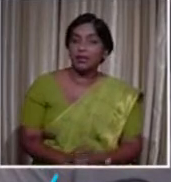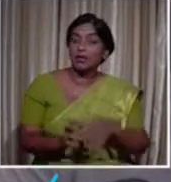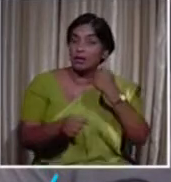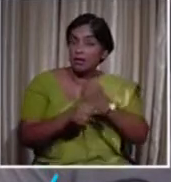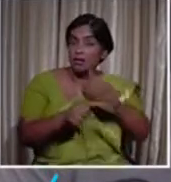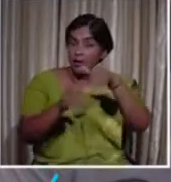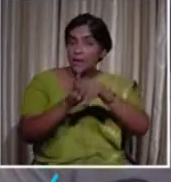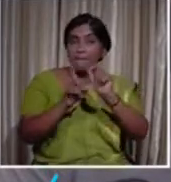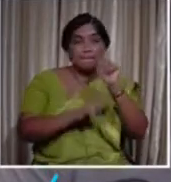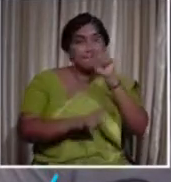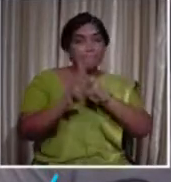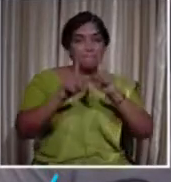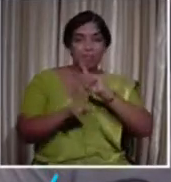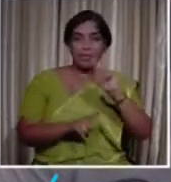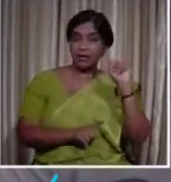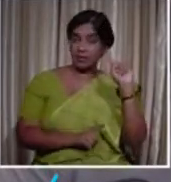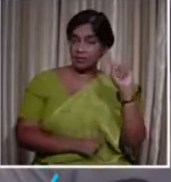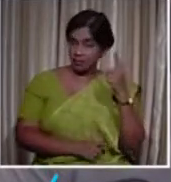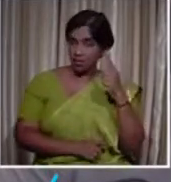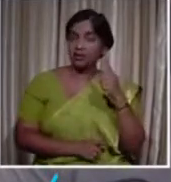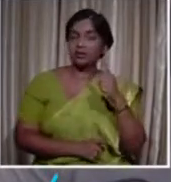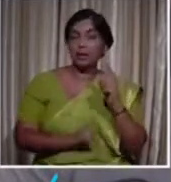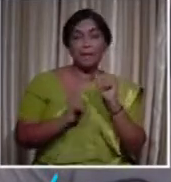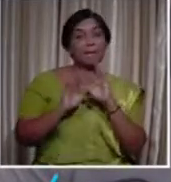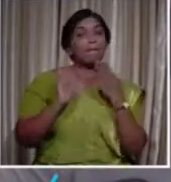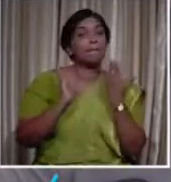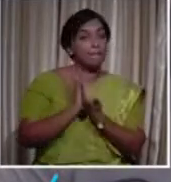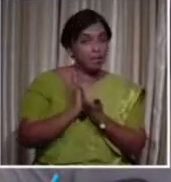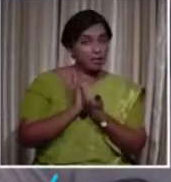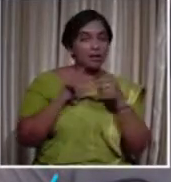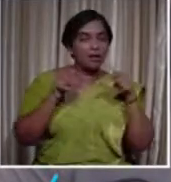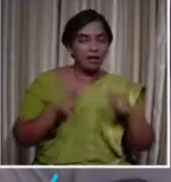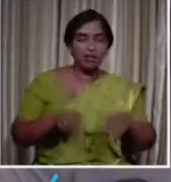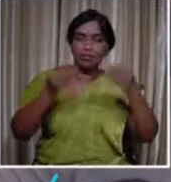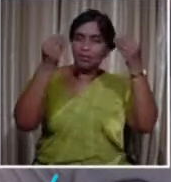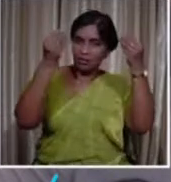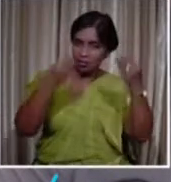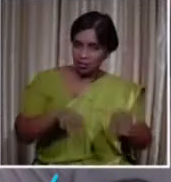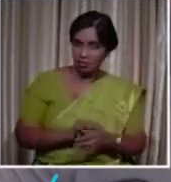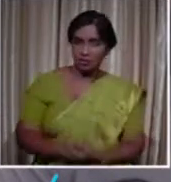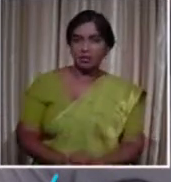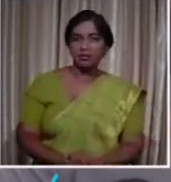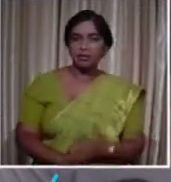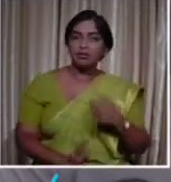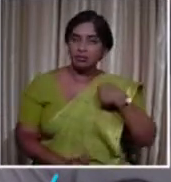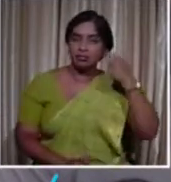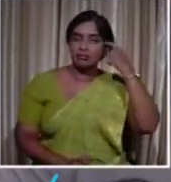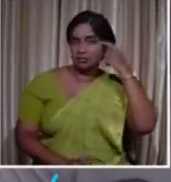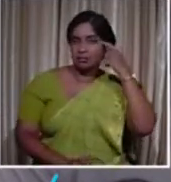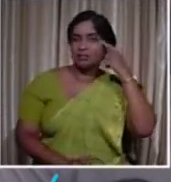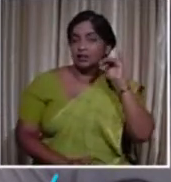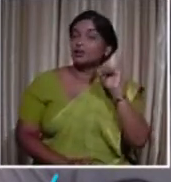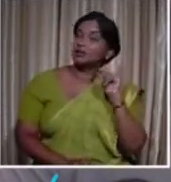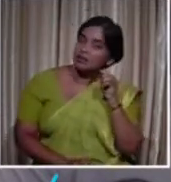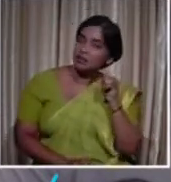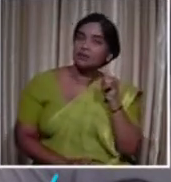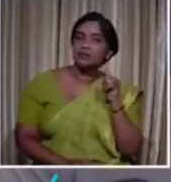අන්වේ පාර්ලිමේන්තුවේ ගත්ත පළවෙනි ප්‍රතිපත්තිය අද පරාජය වෙලා තියෙනවා. මං හිතනවා මේක සමහර